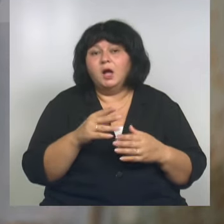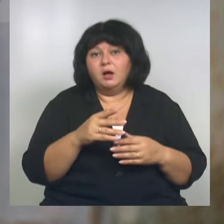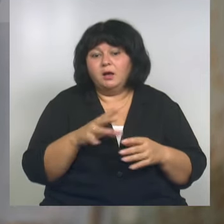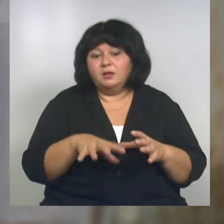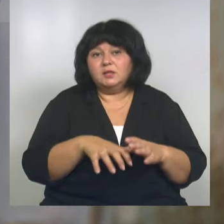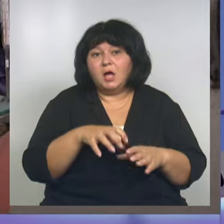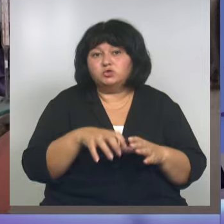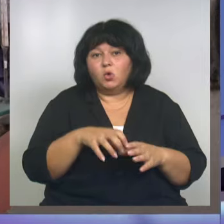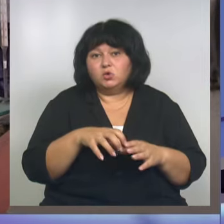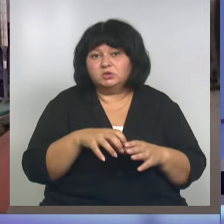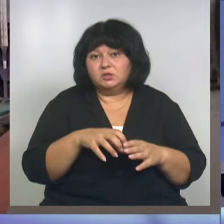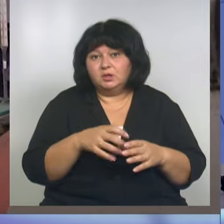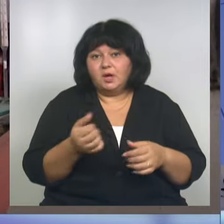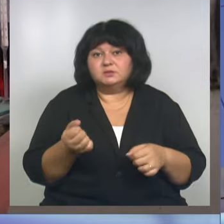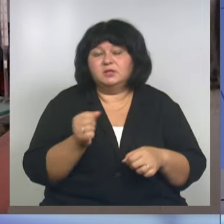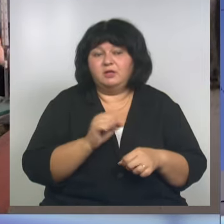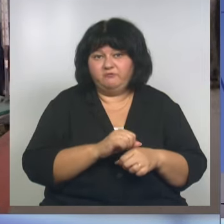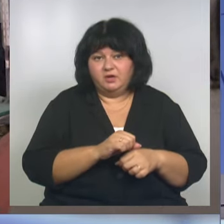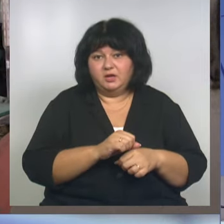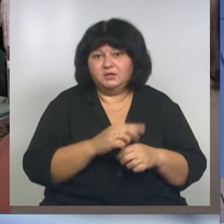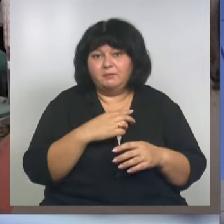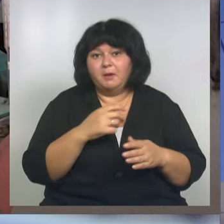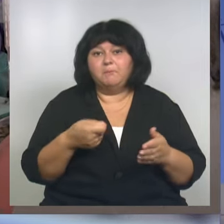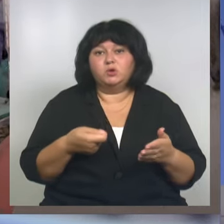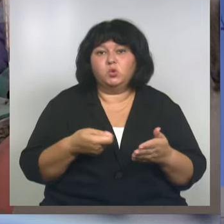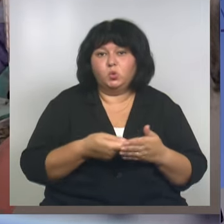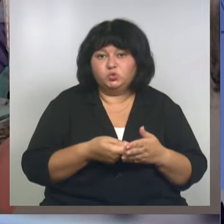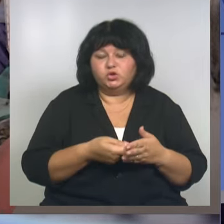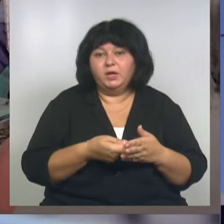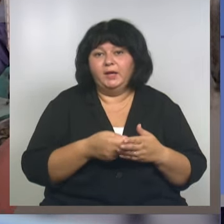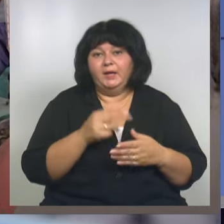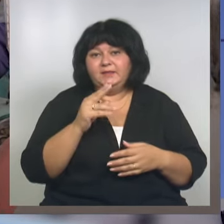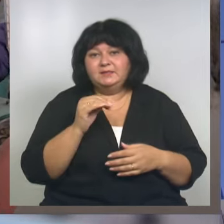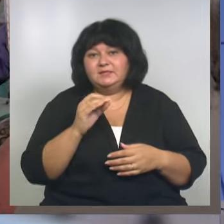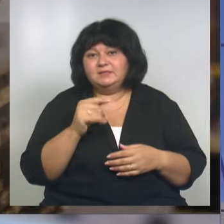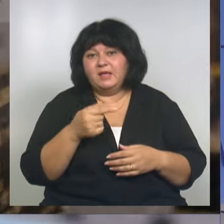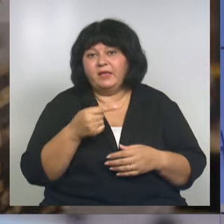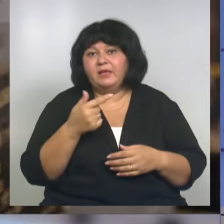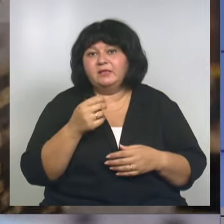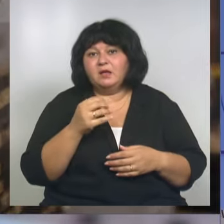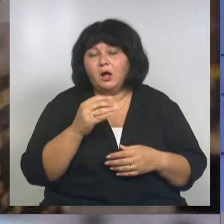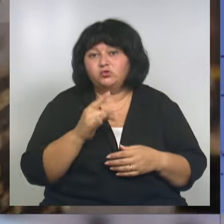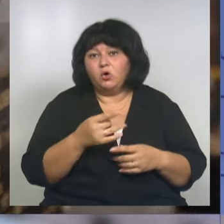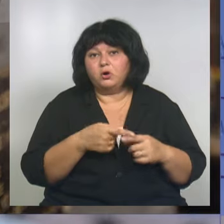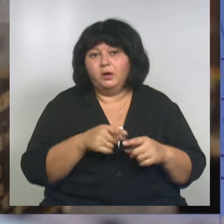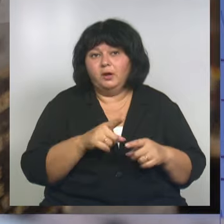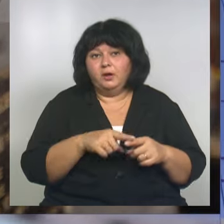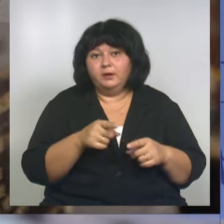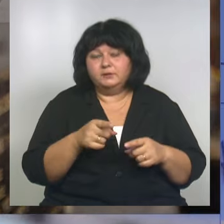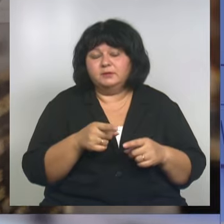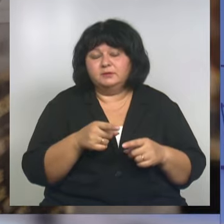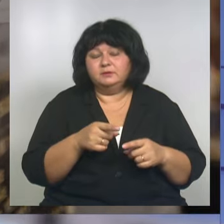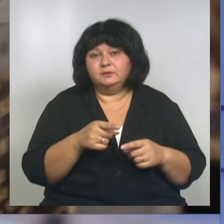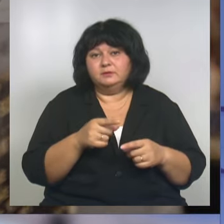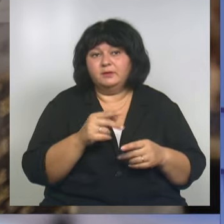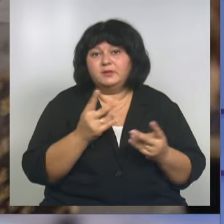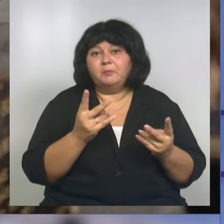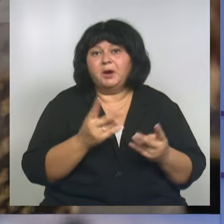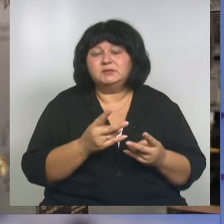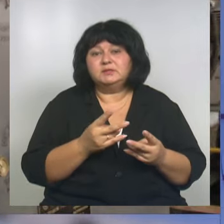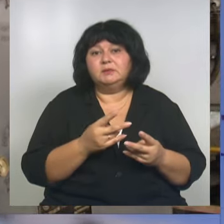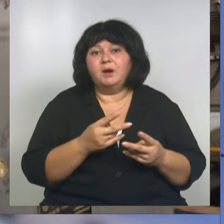перекачивающие остановились. Мы подключили дизель-генератор. Данный дизель-генератор